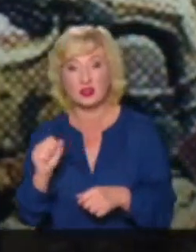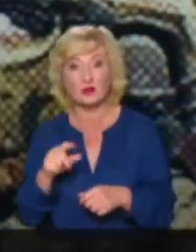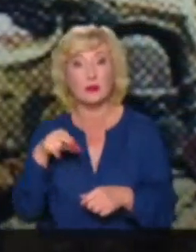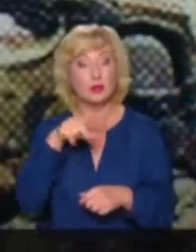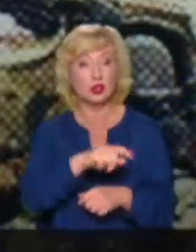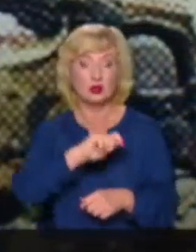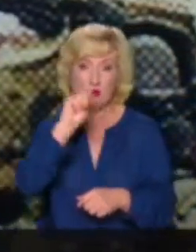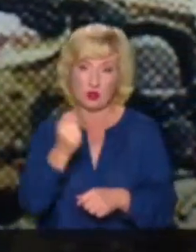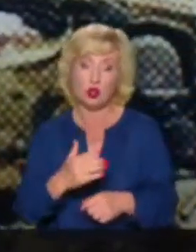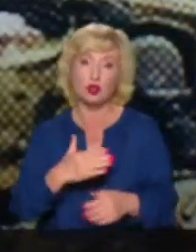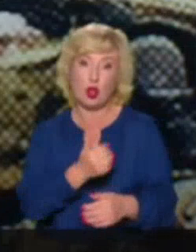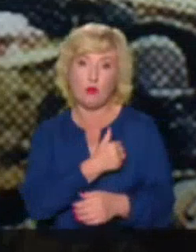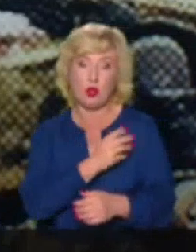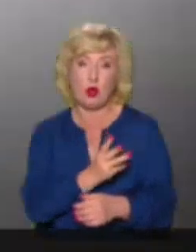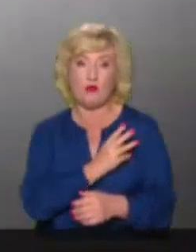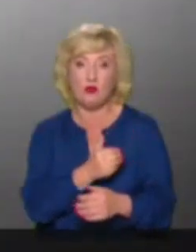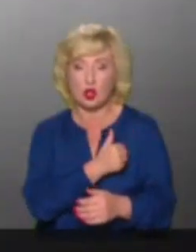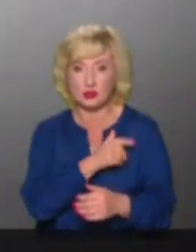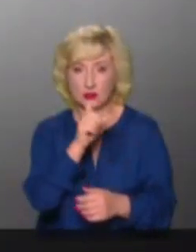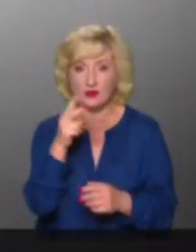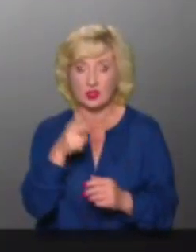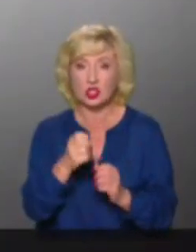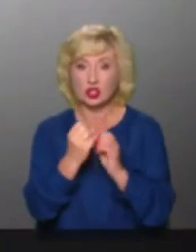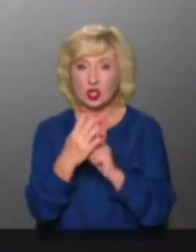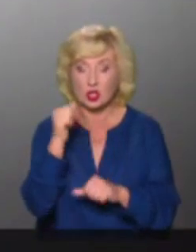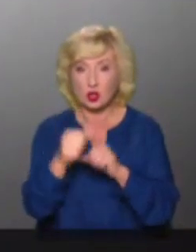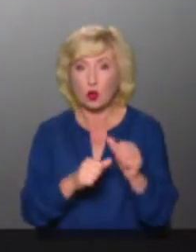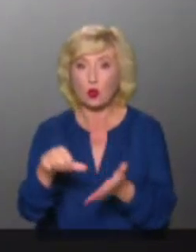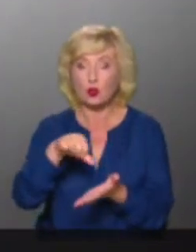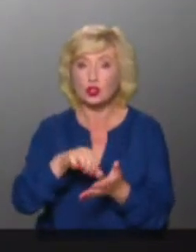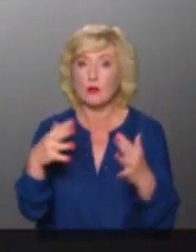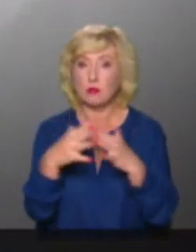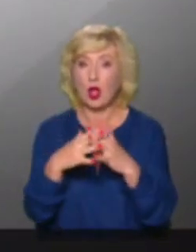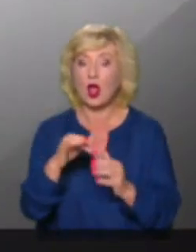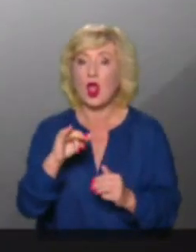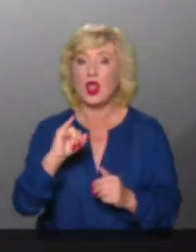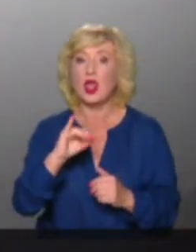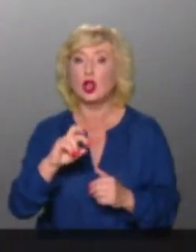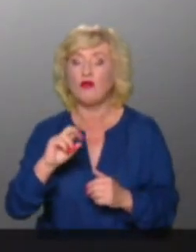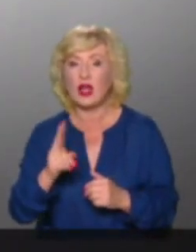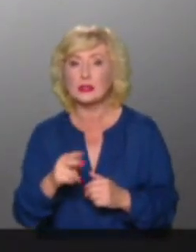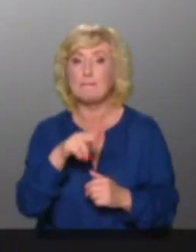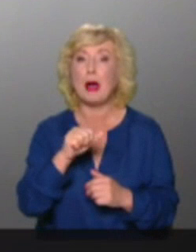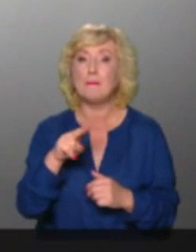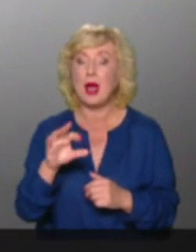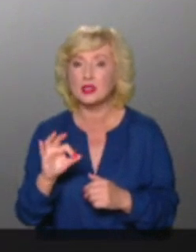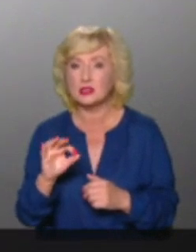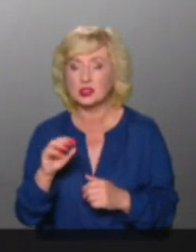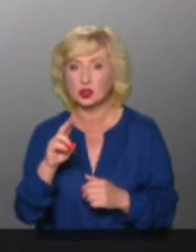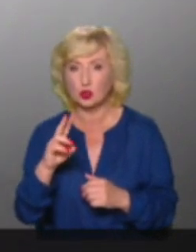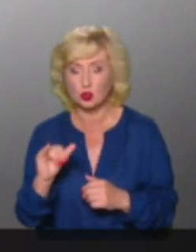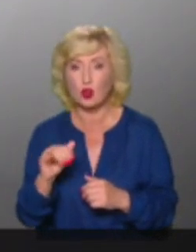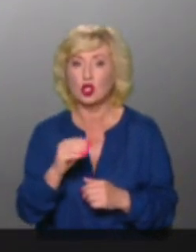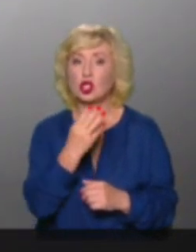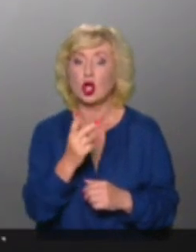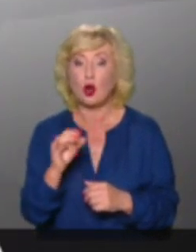війну добровольцем 2014 року. Брав участь у боях за Іловайськ, Попасну та Широкіна. Отримав орден